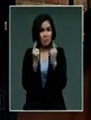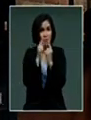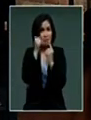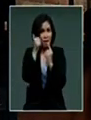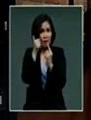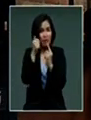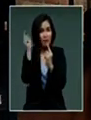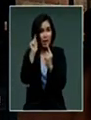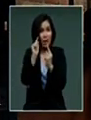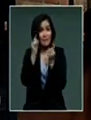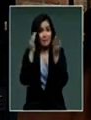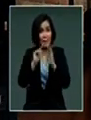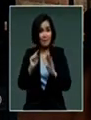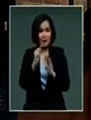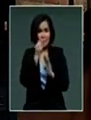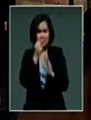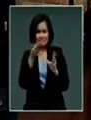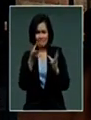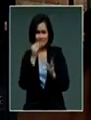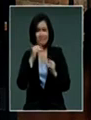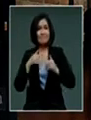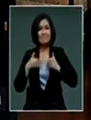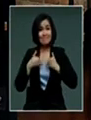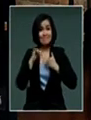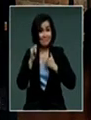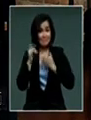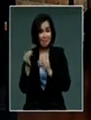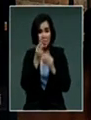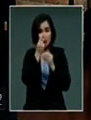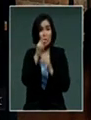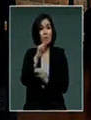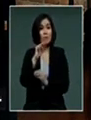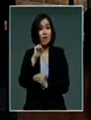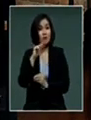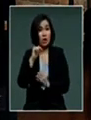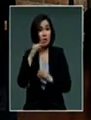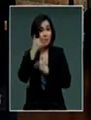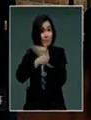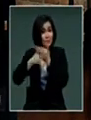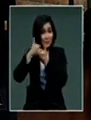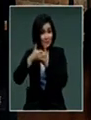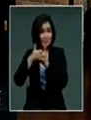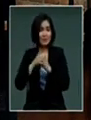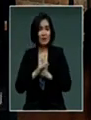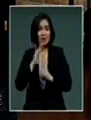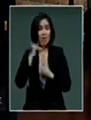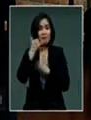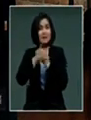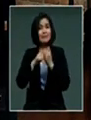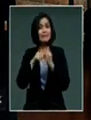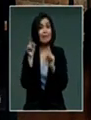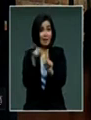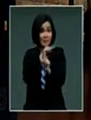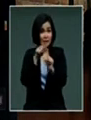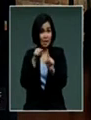10ปีเนี่ยจะเป็นอย่างไร ดูท่าทางจะชื่นมื่นเฉียว ครับมาต่อกันที่รัฐมนตรีต่างประเทศของอังกฤษนะฮะห